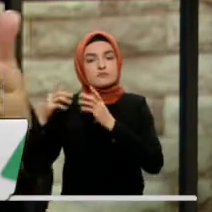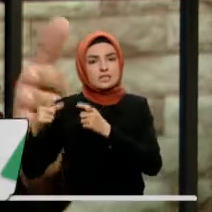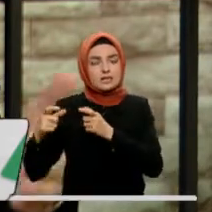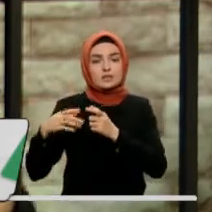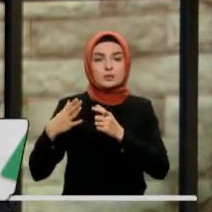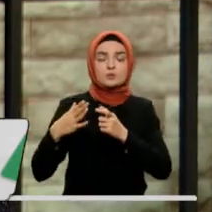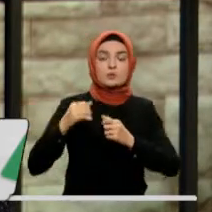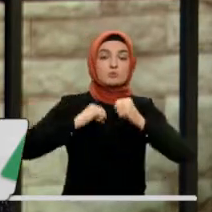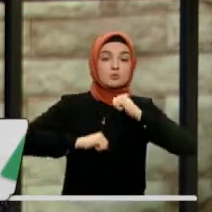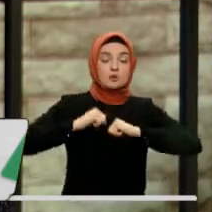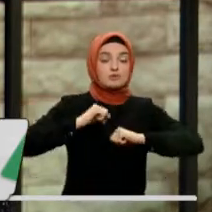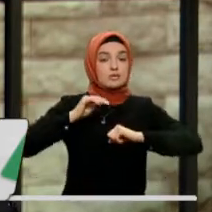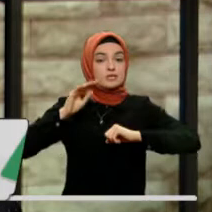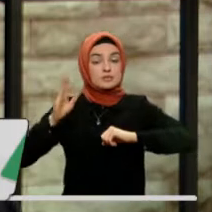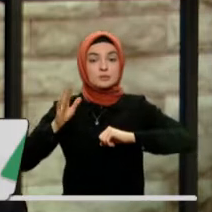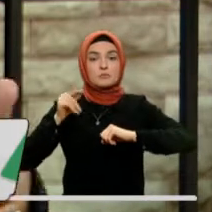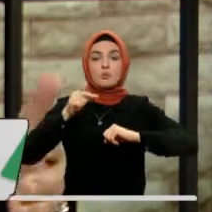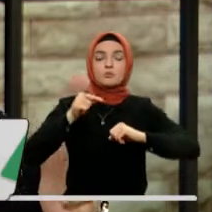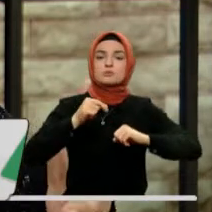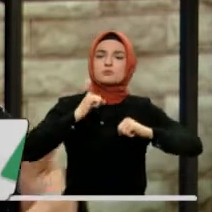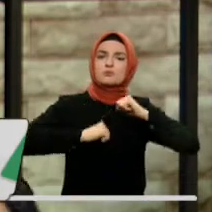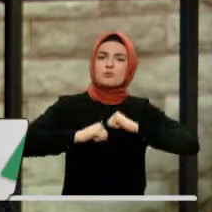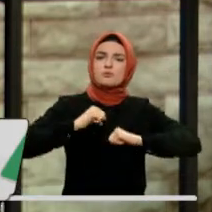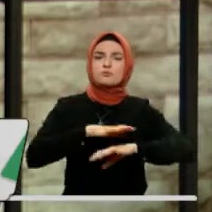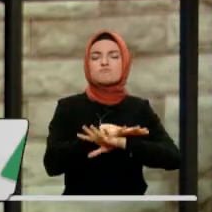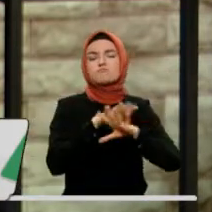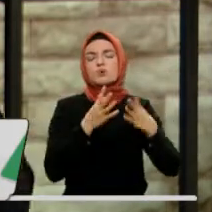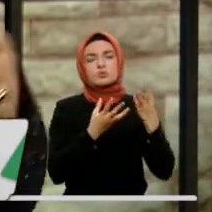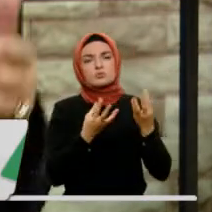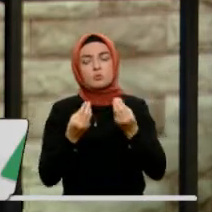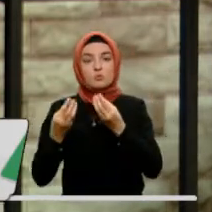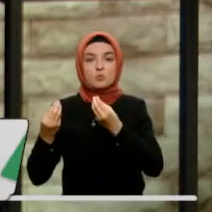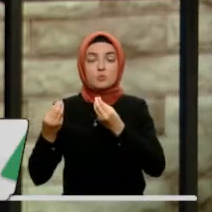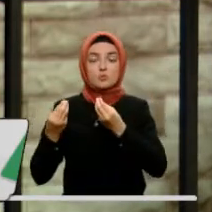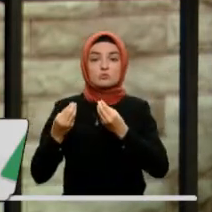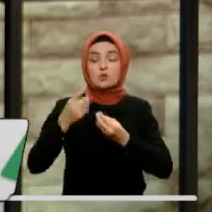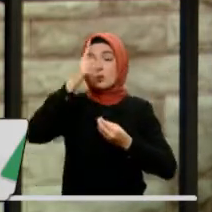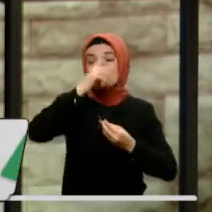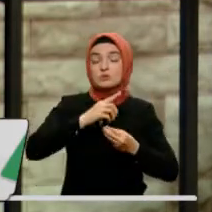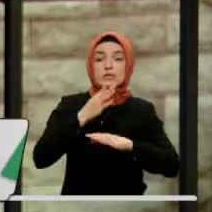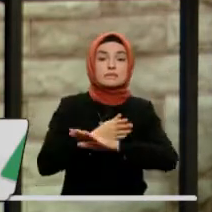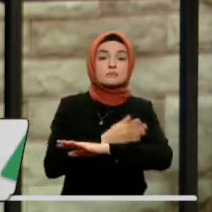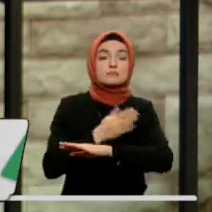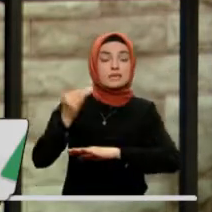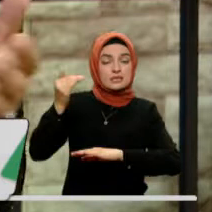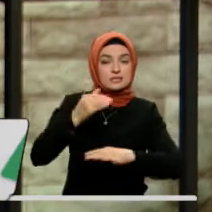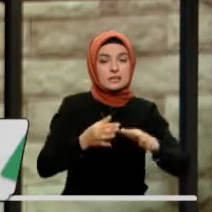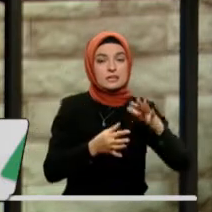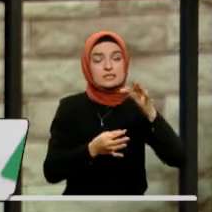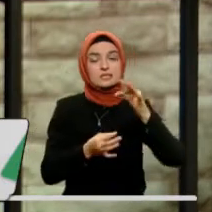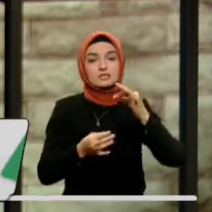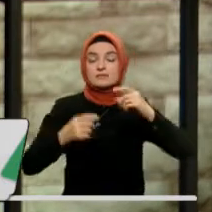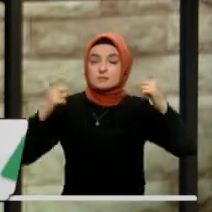Orada doğudaki insanlardan seçmiyorsun. Üniversitedeki bir sürü işte 100 tane ilimizden gelen insanların bir